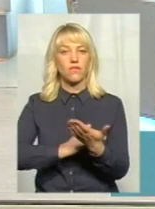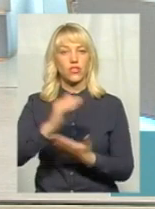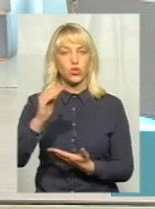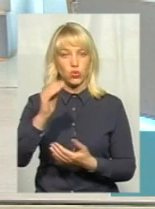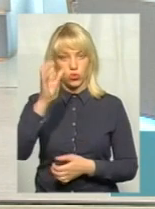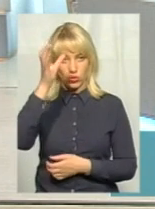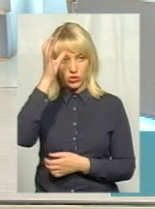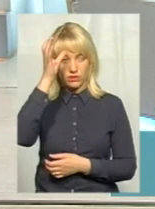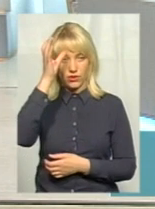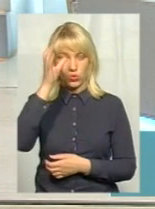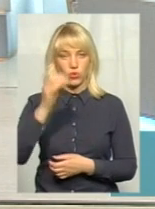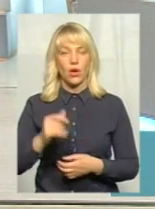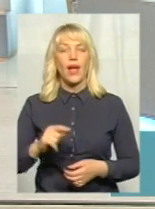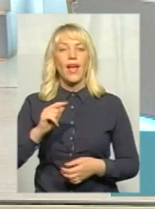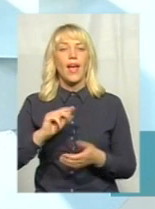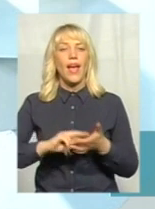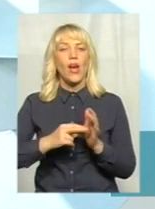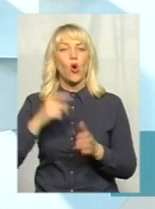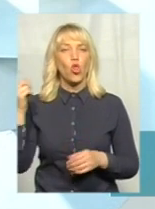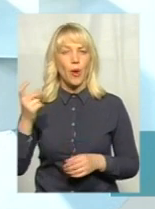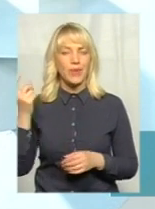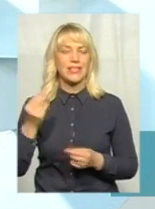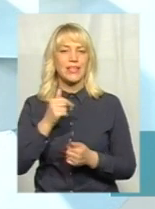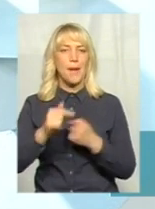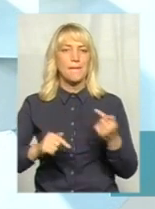освітою, економісти, менеджери,